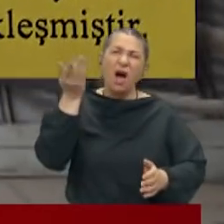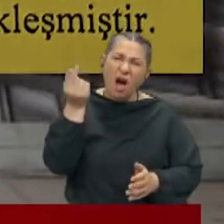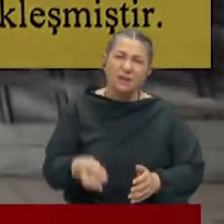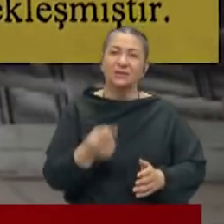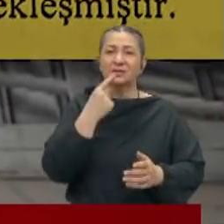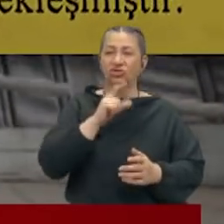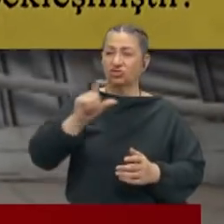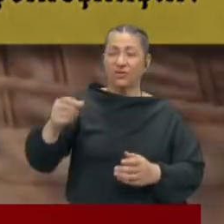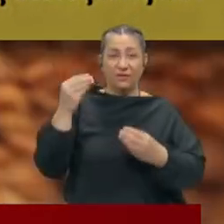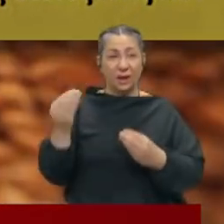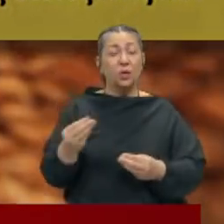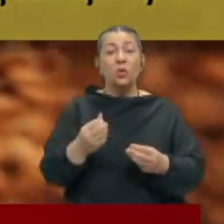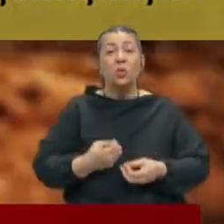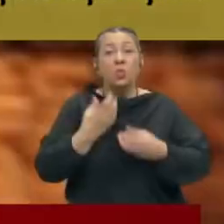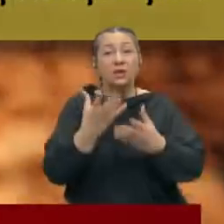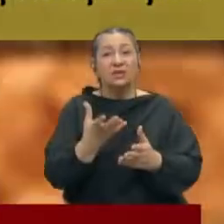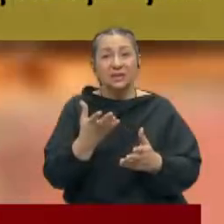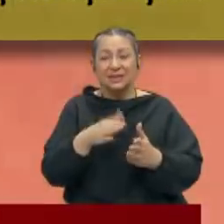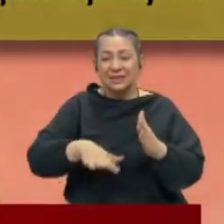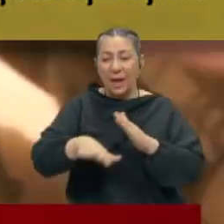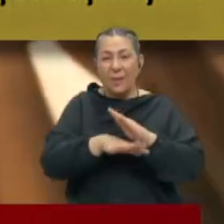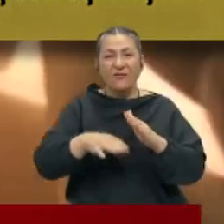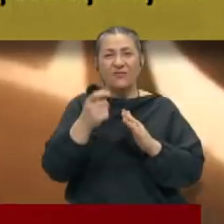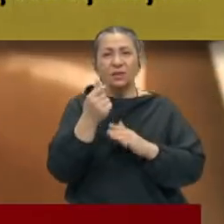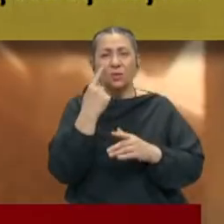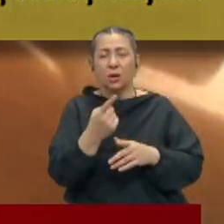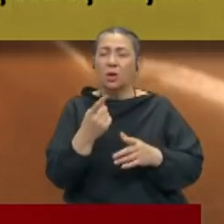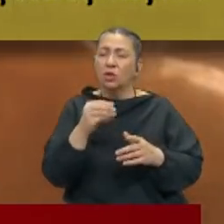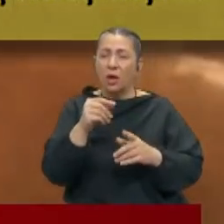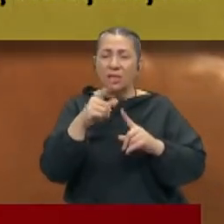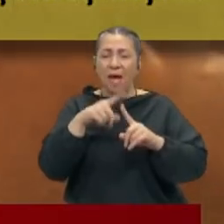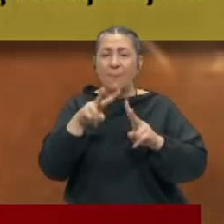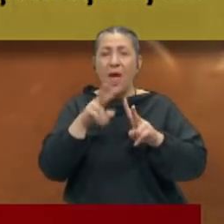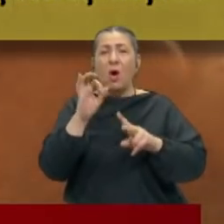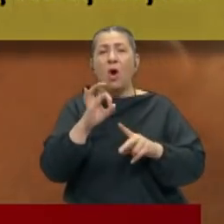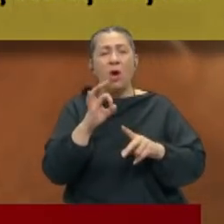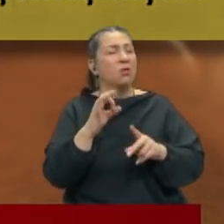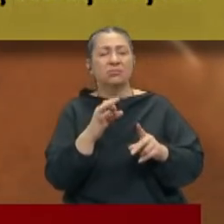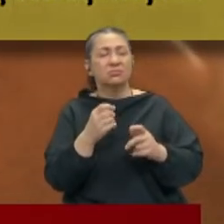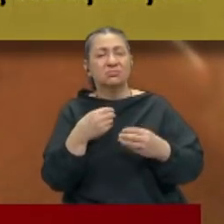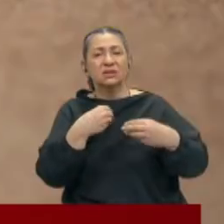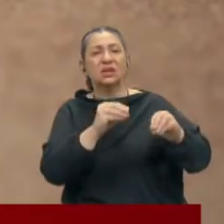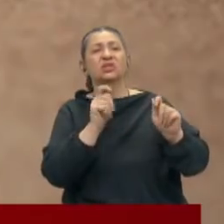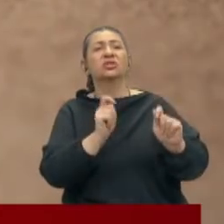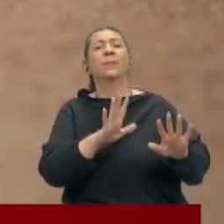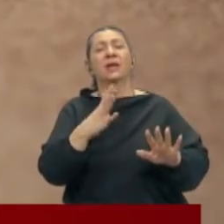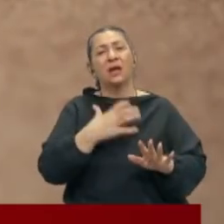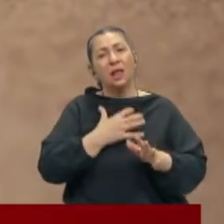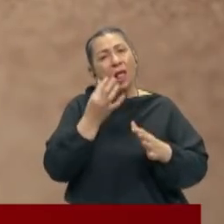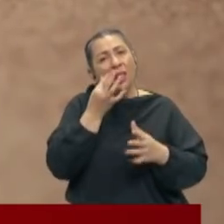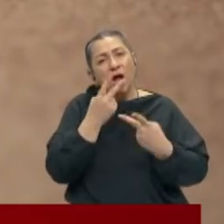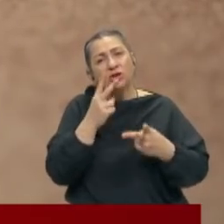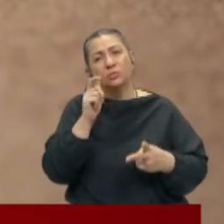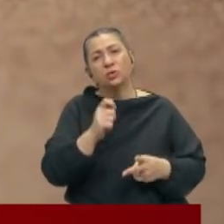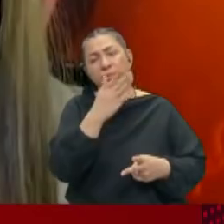az yanıtını vererek üreticinin düşük taban fiyatları nedeniyle Toprak Mahsulleri Ofisi'ni tercih etmediğini bizzat açıklamış